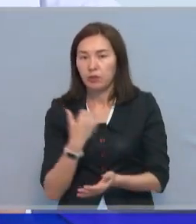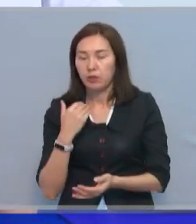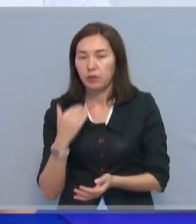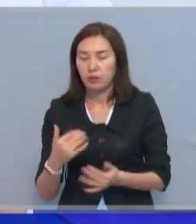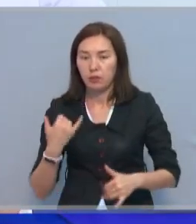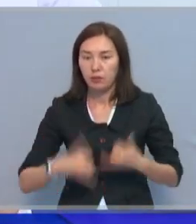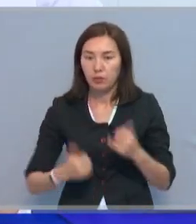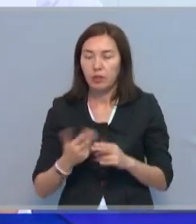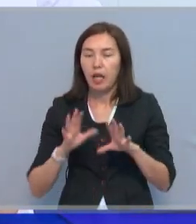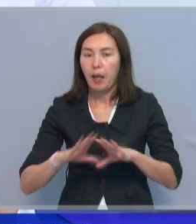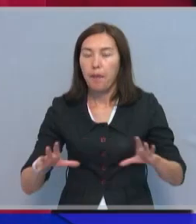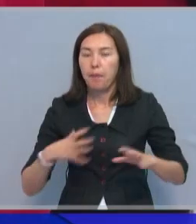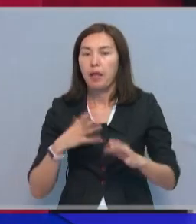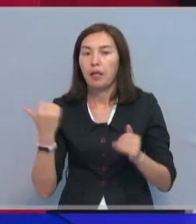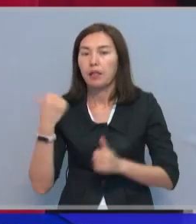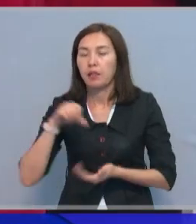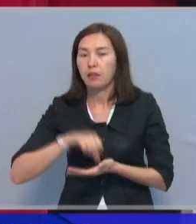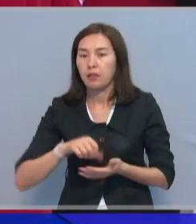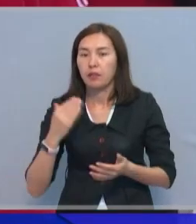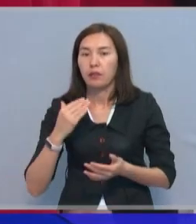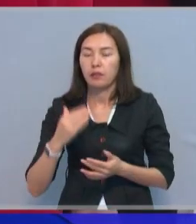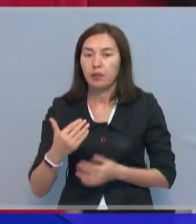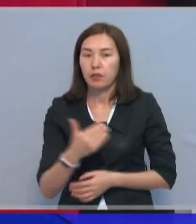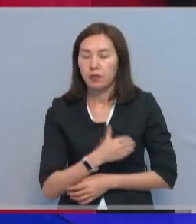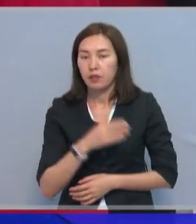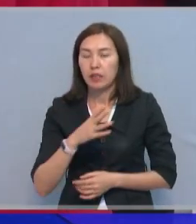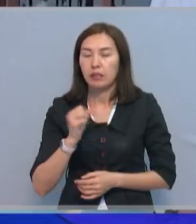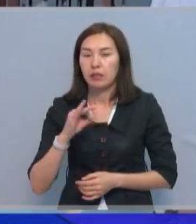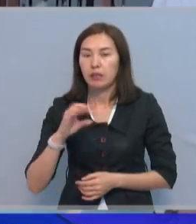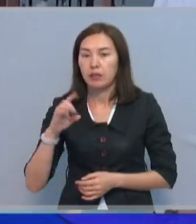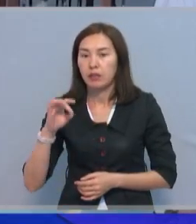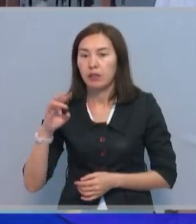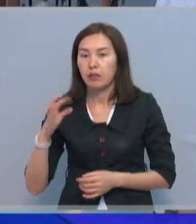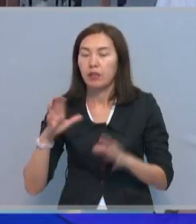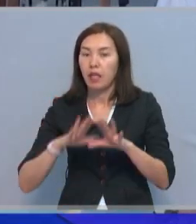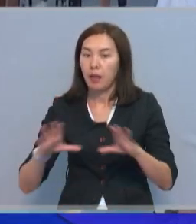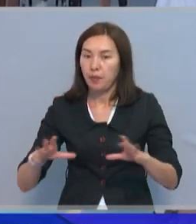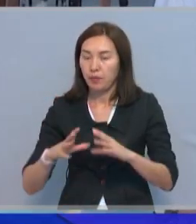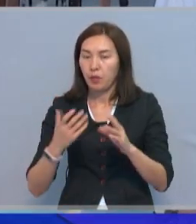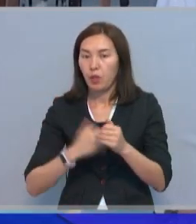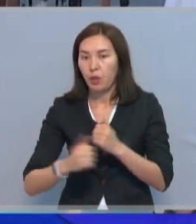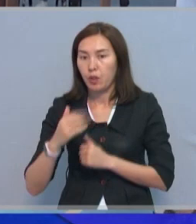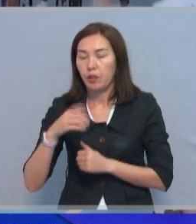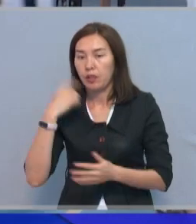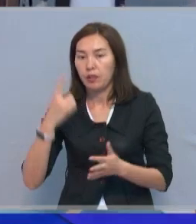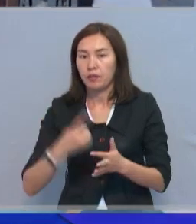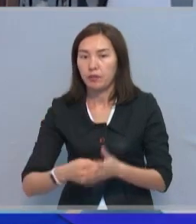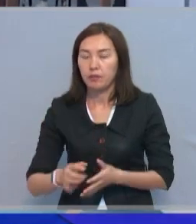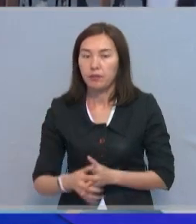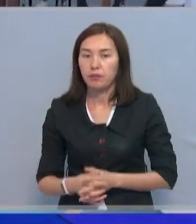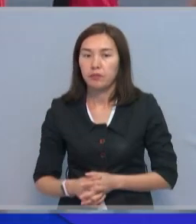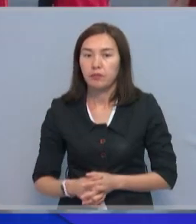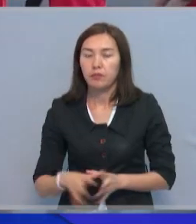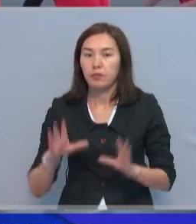жетелеген ұстаз. Оқушыларын аламанға қосып, тақымын қысып тілеуін тілеген Асылбек Бегелев оқушыларының озат боларына сенеді.